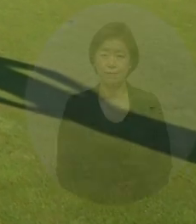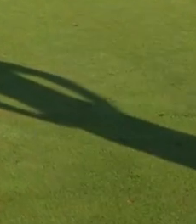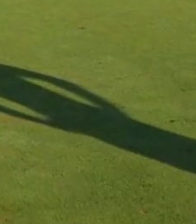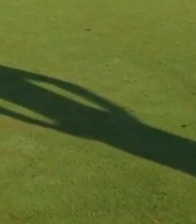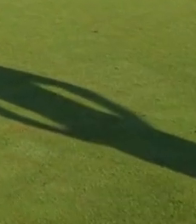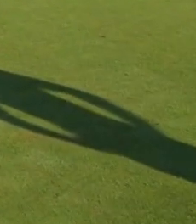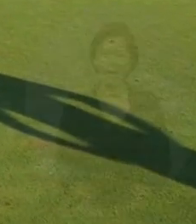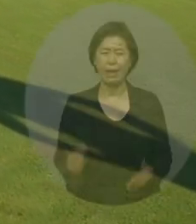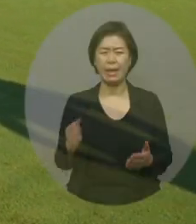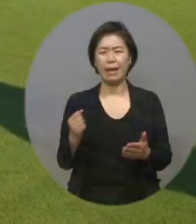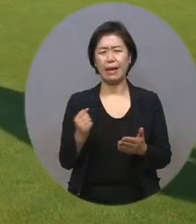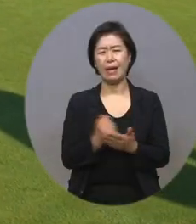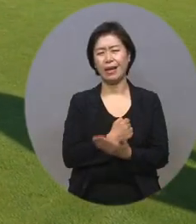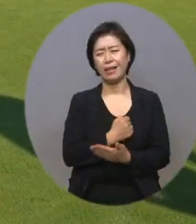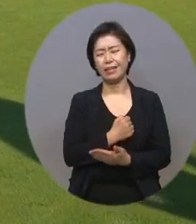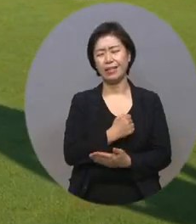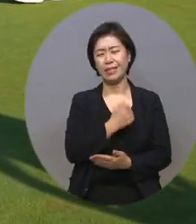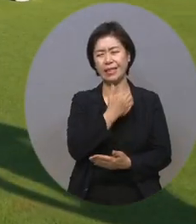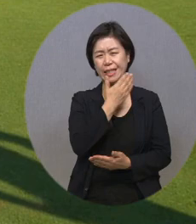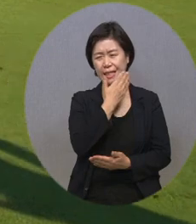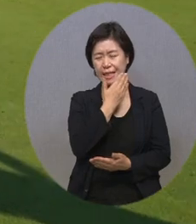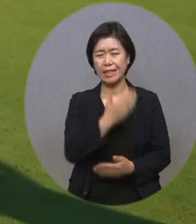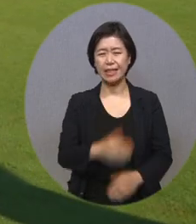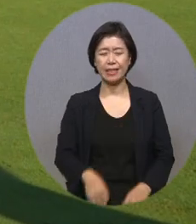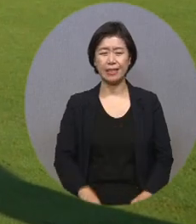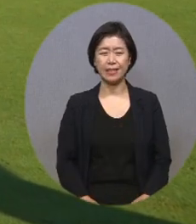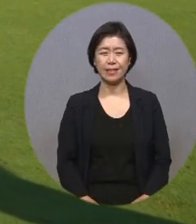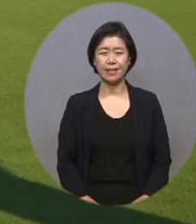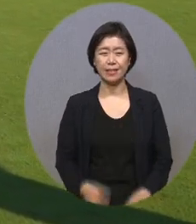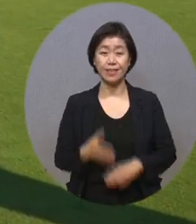아, 까비. 아, 오케이. 감사합니다.